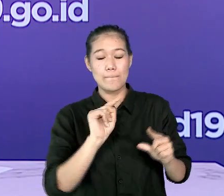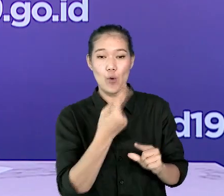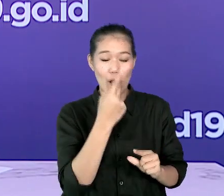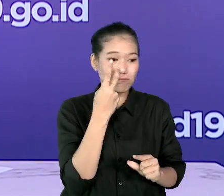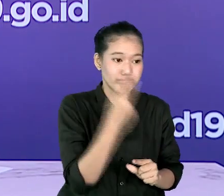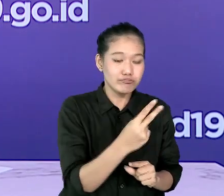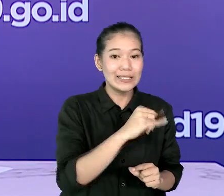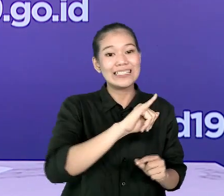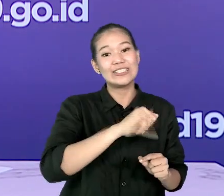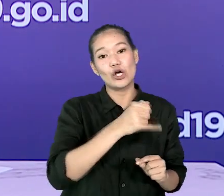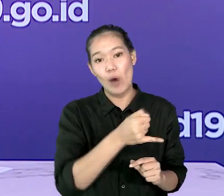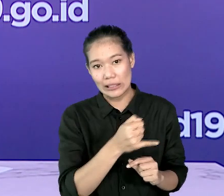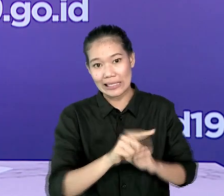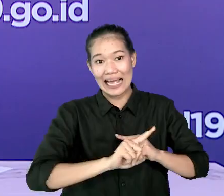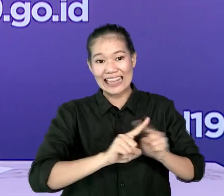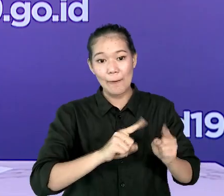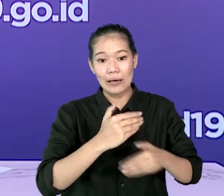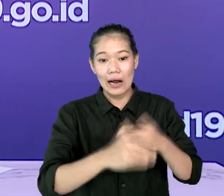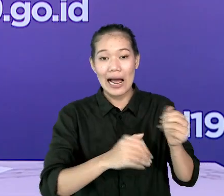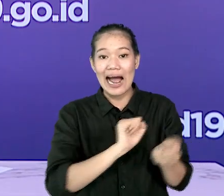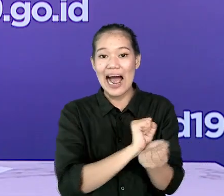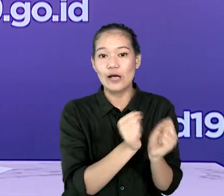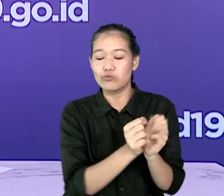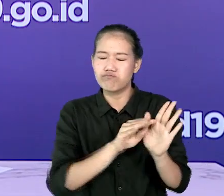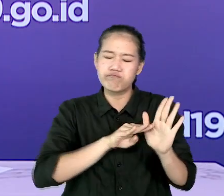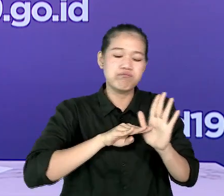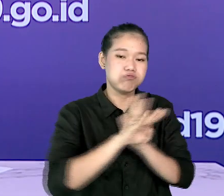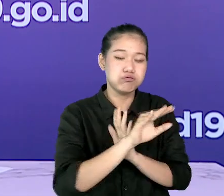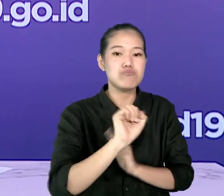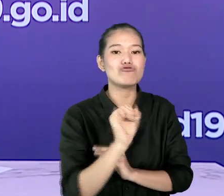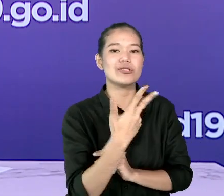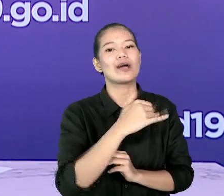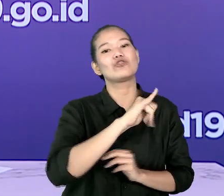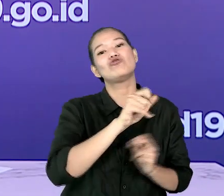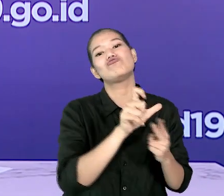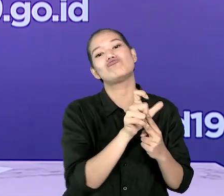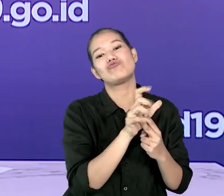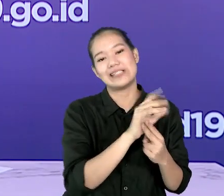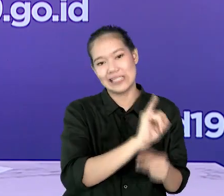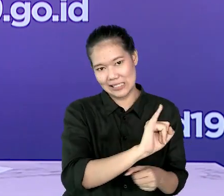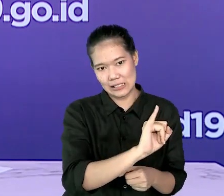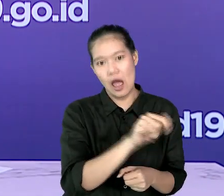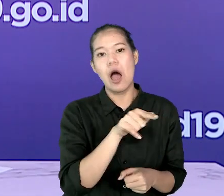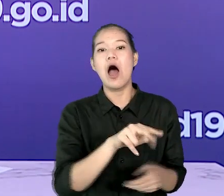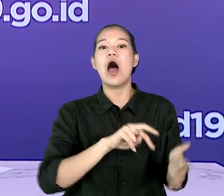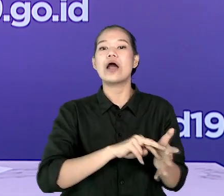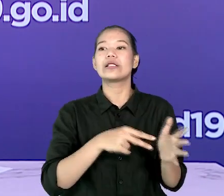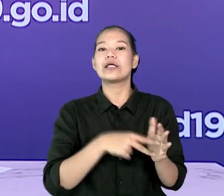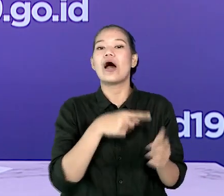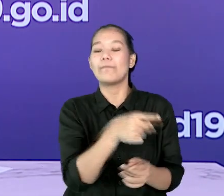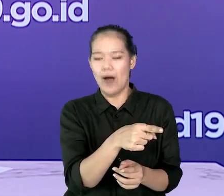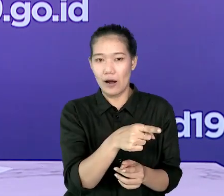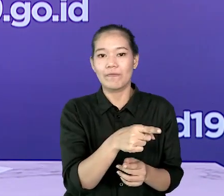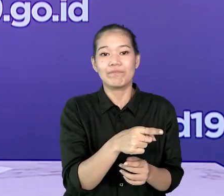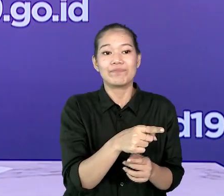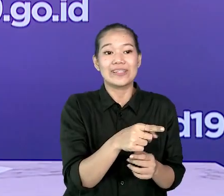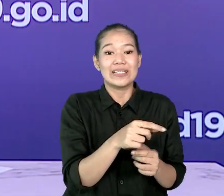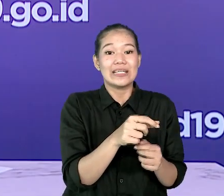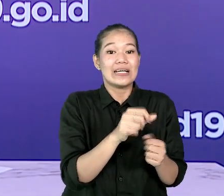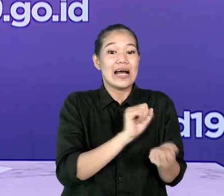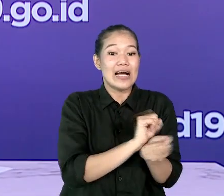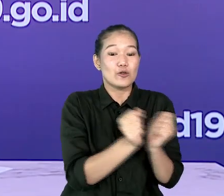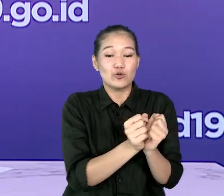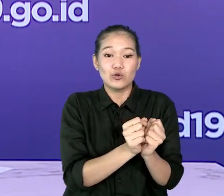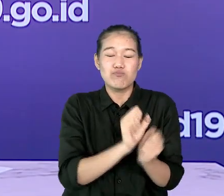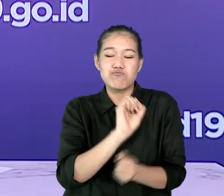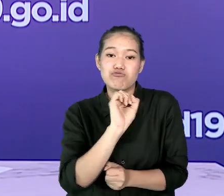Januari, namun kasus melonjak di bulan Juli. Jelas terlihat bahwa lonjakan kasus terjadi bukan semata-mata